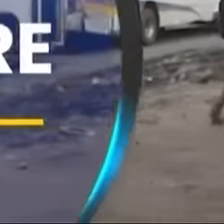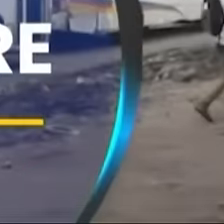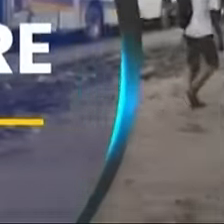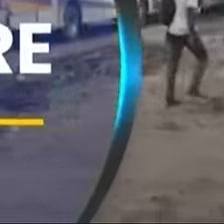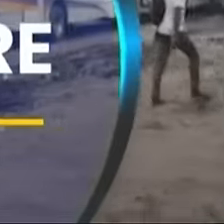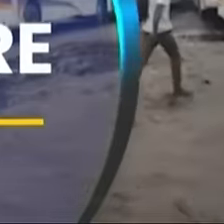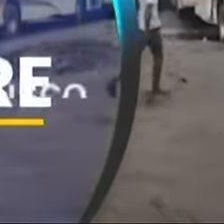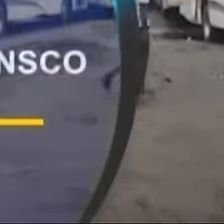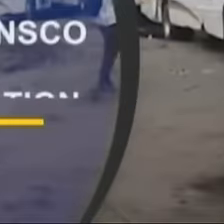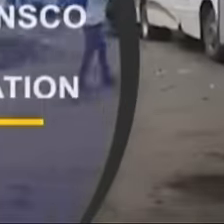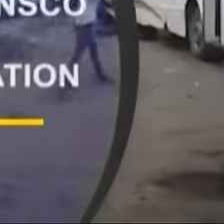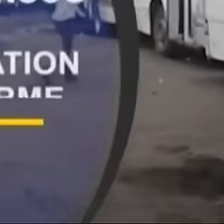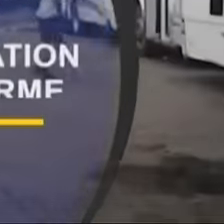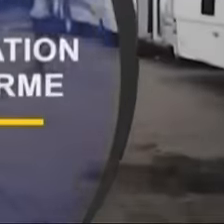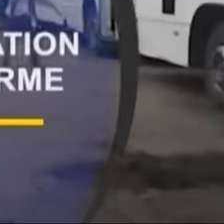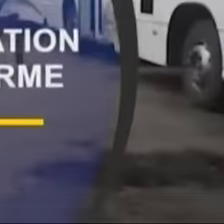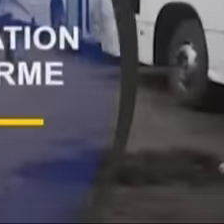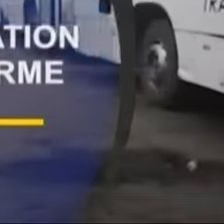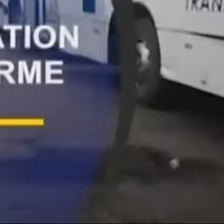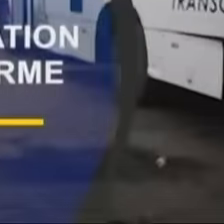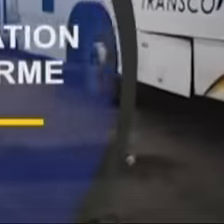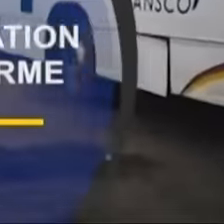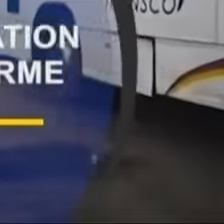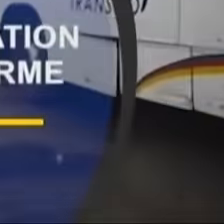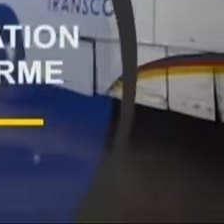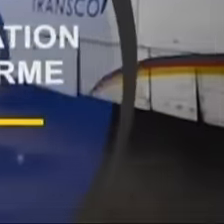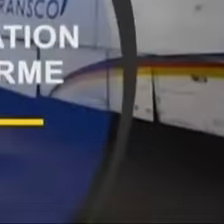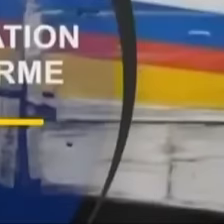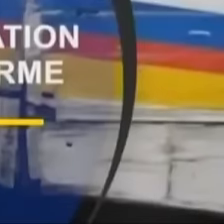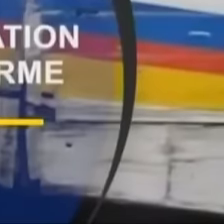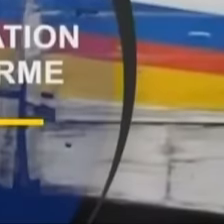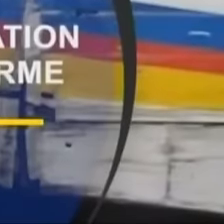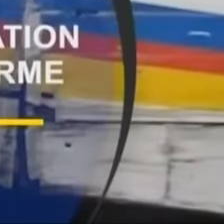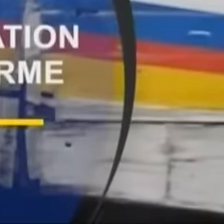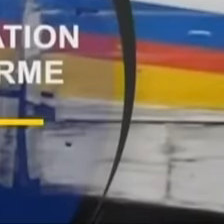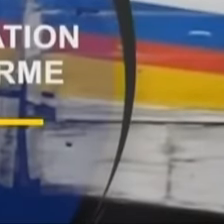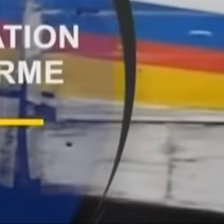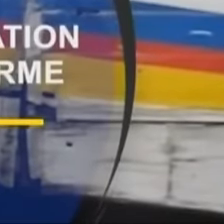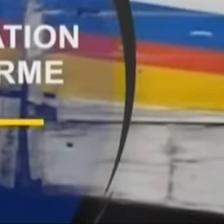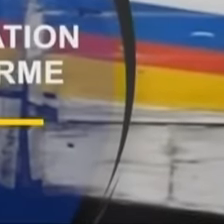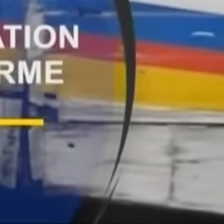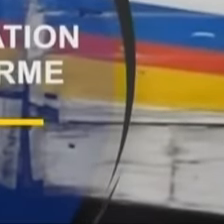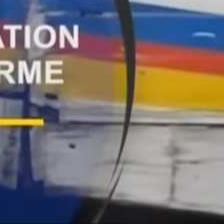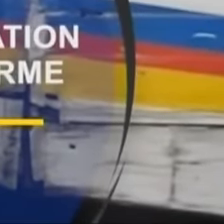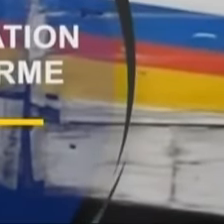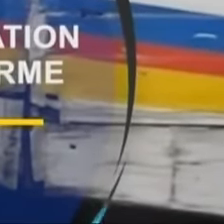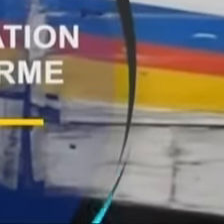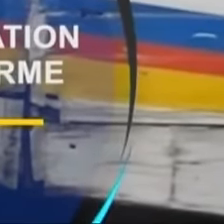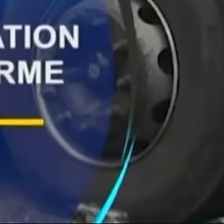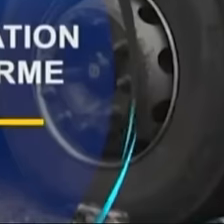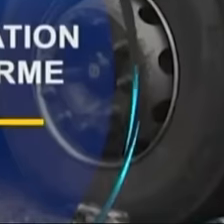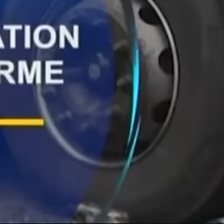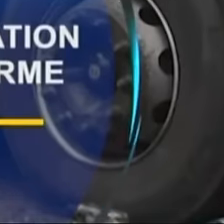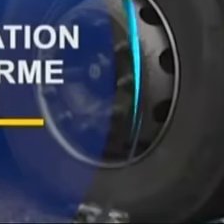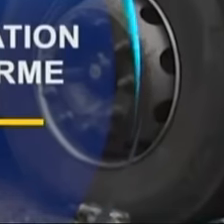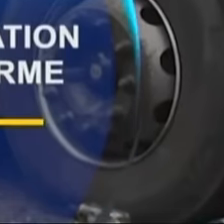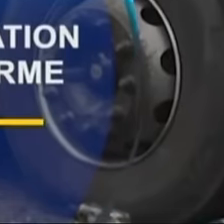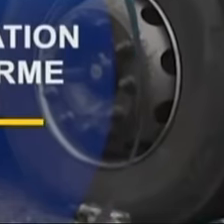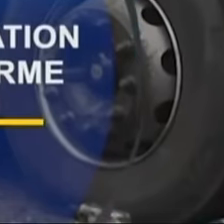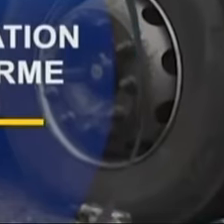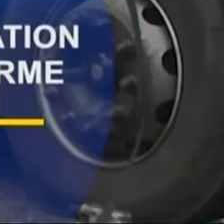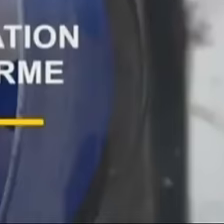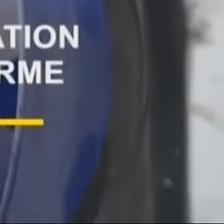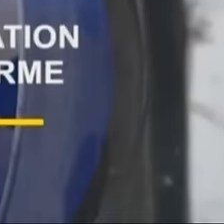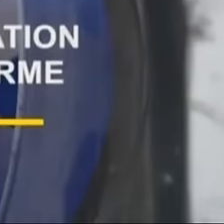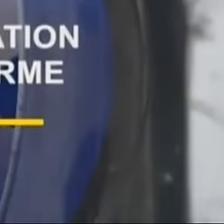bus Transco de plus en plus rares sur les artères de la capitale. Ce matin, les chauffeurs de cette société de transport en colère